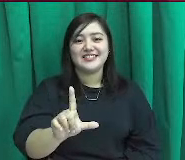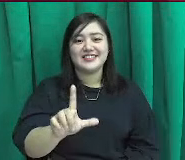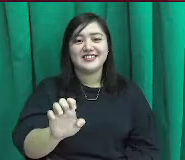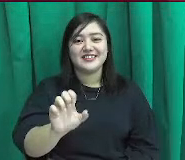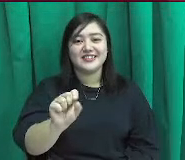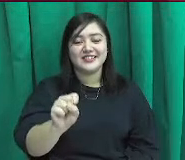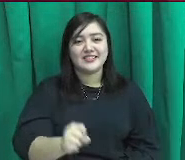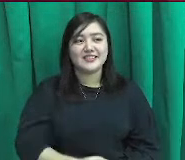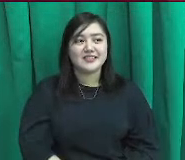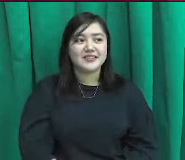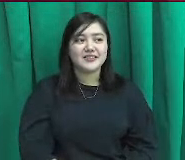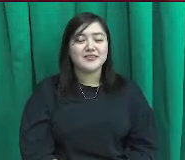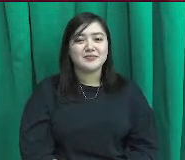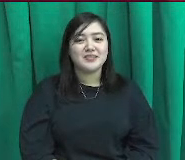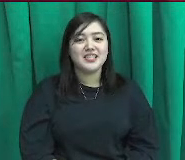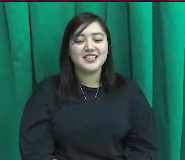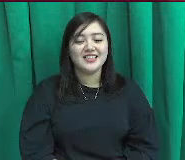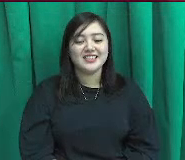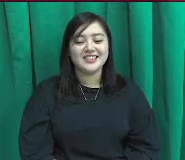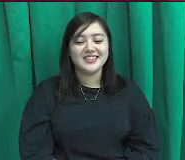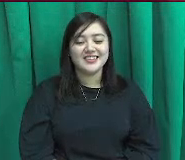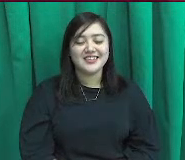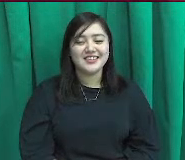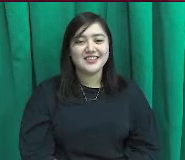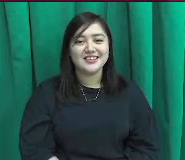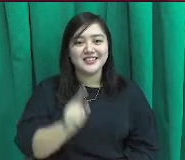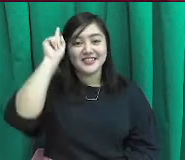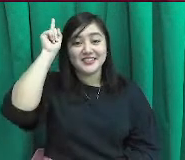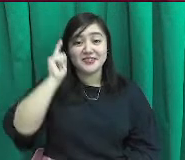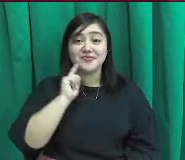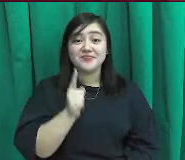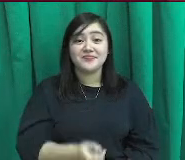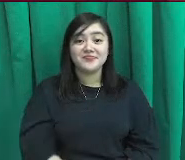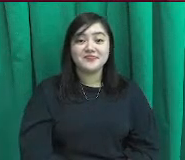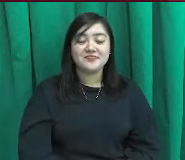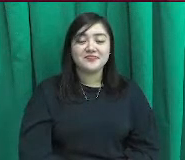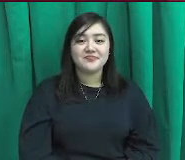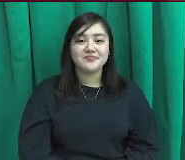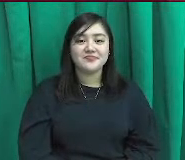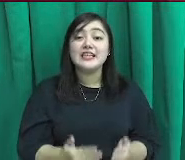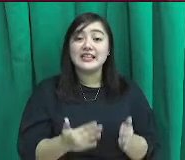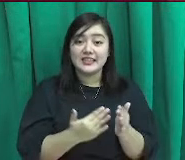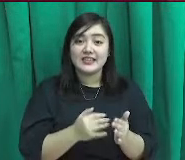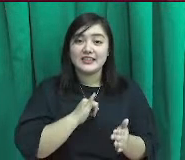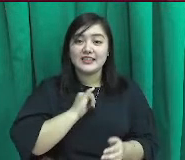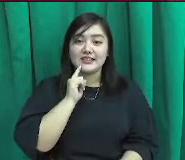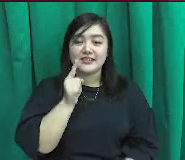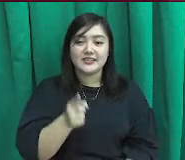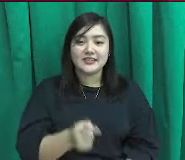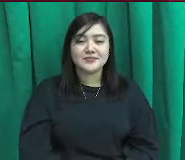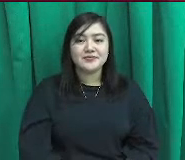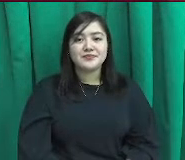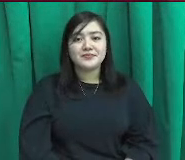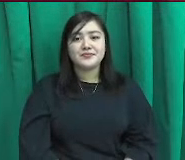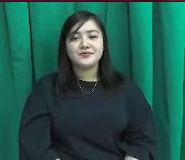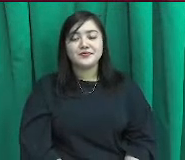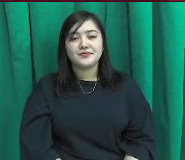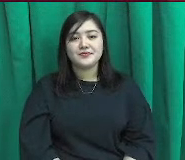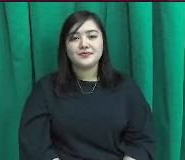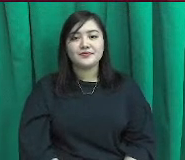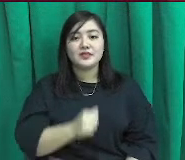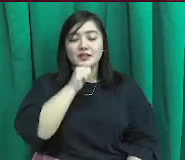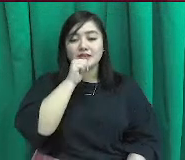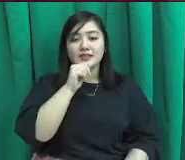Paborito natin yan. Wala naman dito yung kapatid ko eh. Anyways, again, katulad ng sinasabi ko po, hindi lang kasi sa pagsusow.